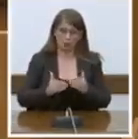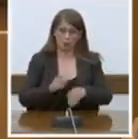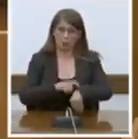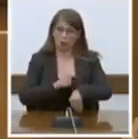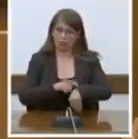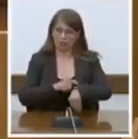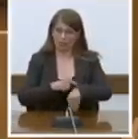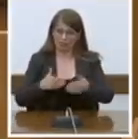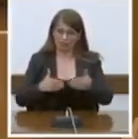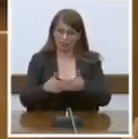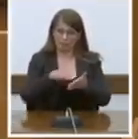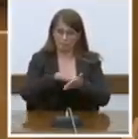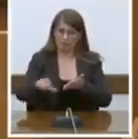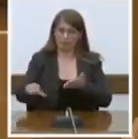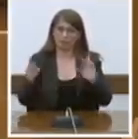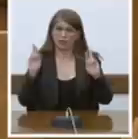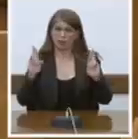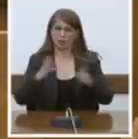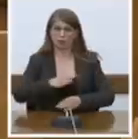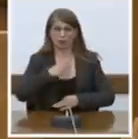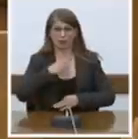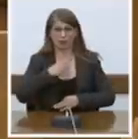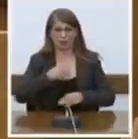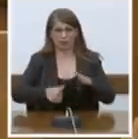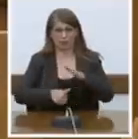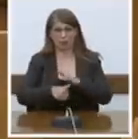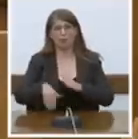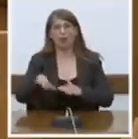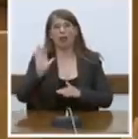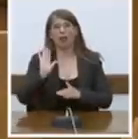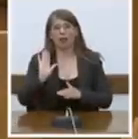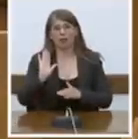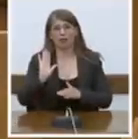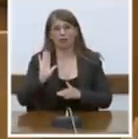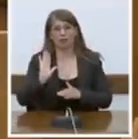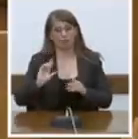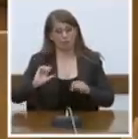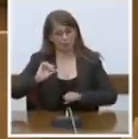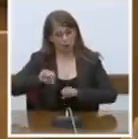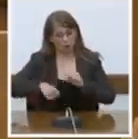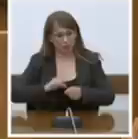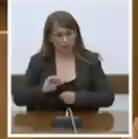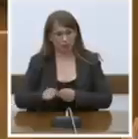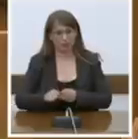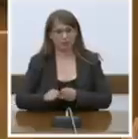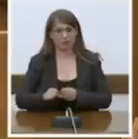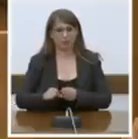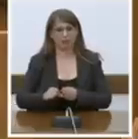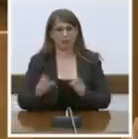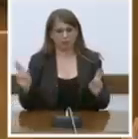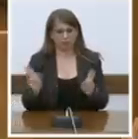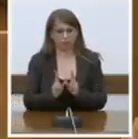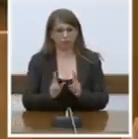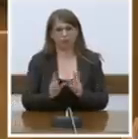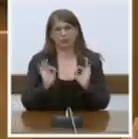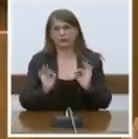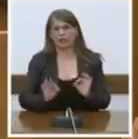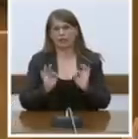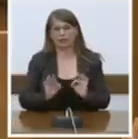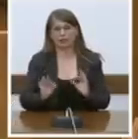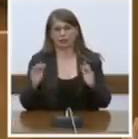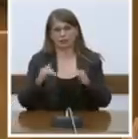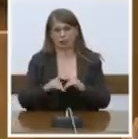και ελπίζουμε, κύριε Πρόεδρε, ότι δεν πρόκειται να επιχειρήσετε την σύντμηση της τακτικής συνόδου, αλλά